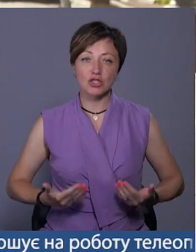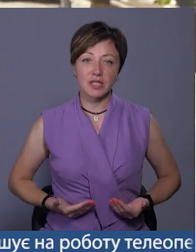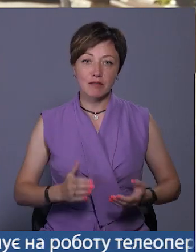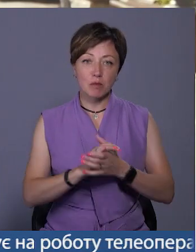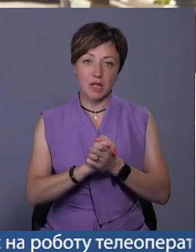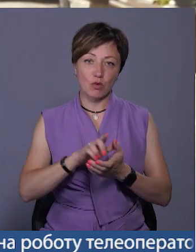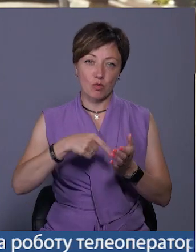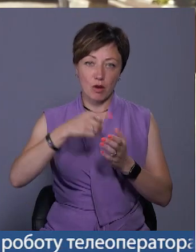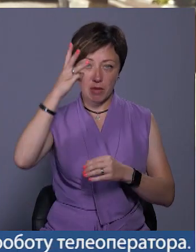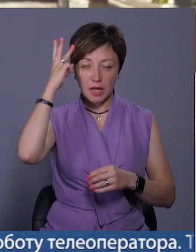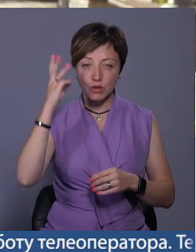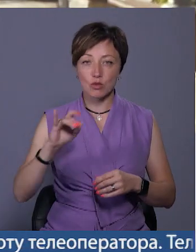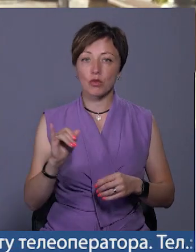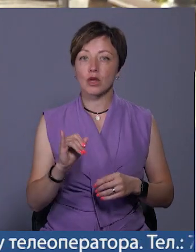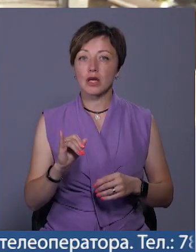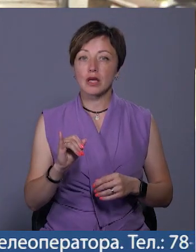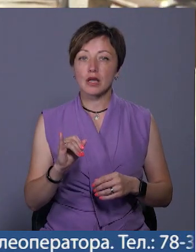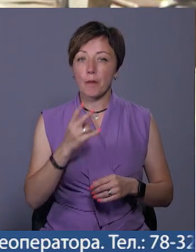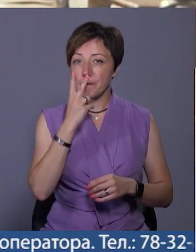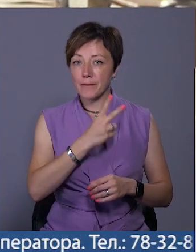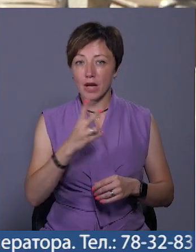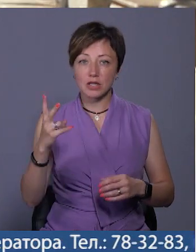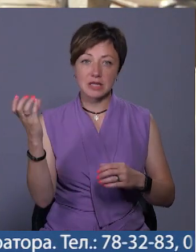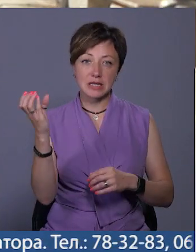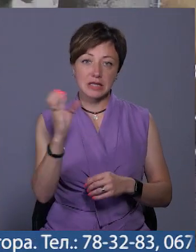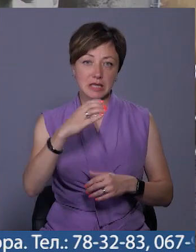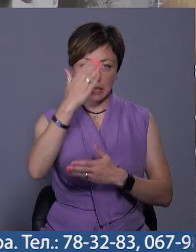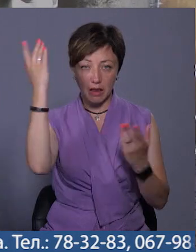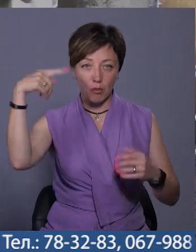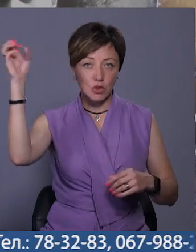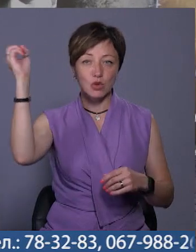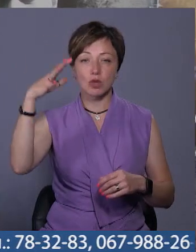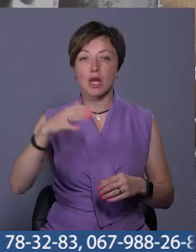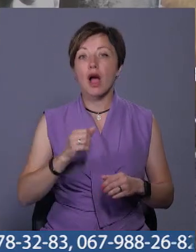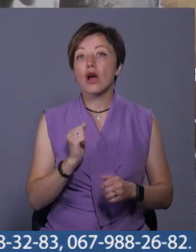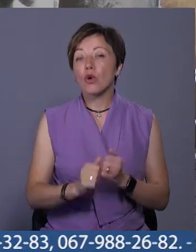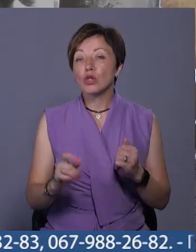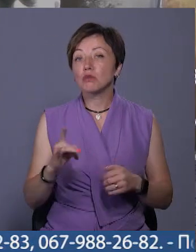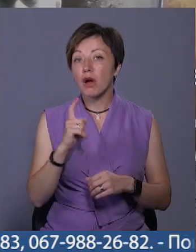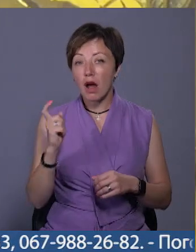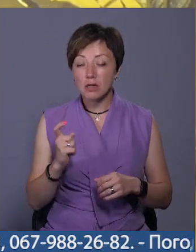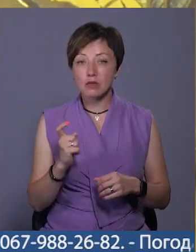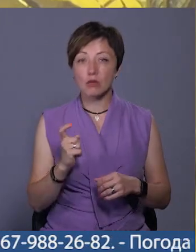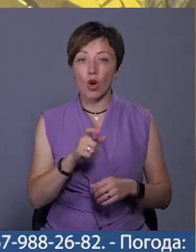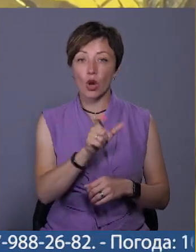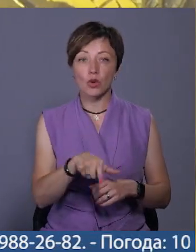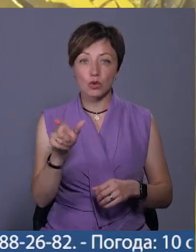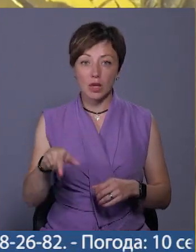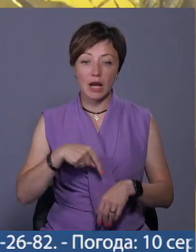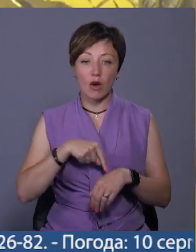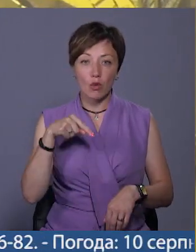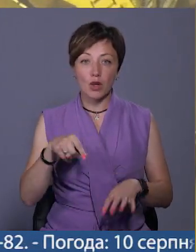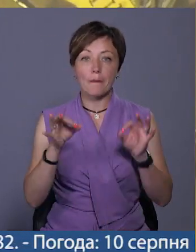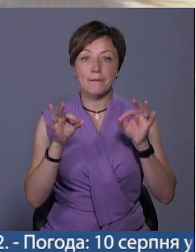мирному Хмельницькому і бачити синє небо і сонце у ньому. З кожним разом люди реагують